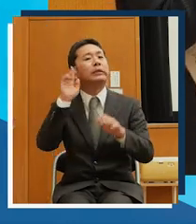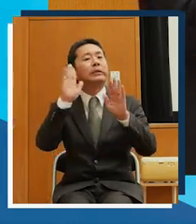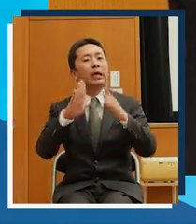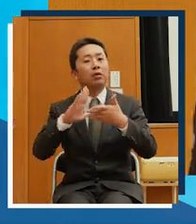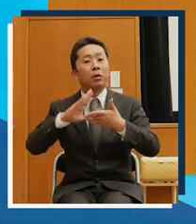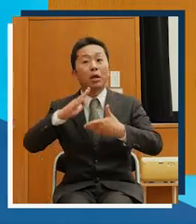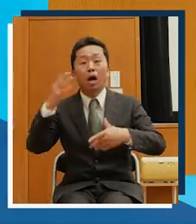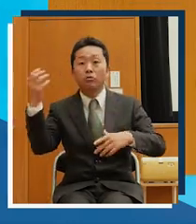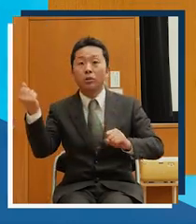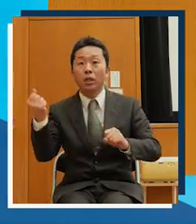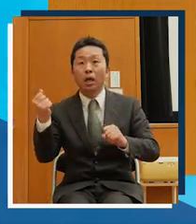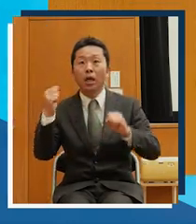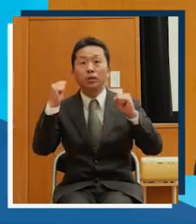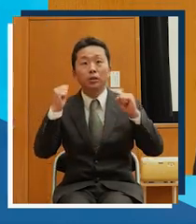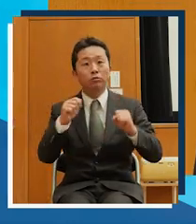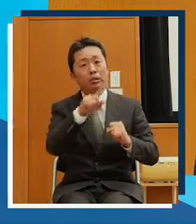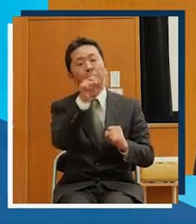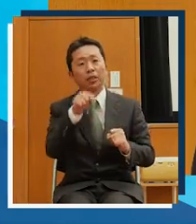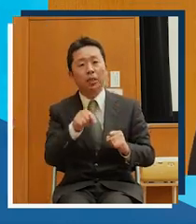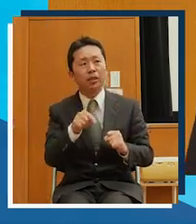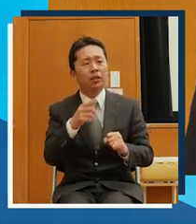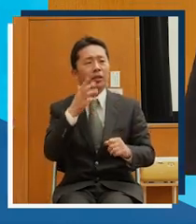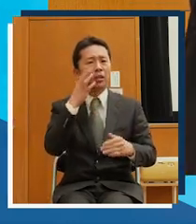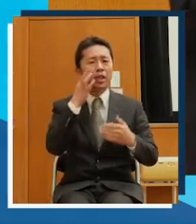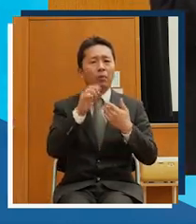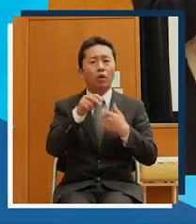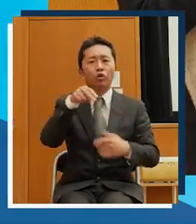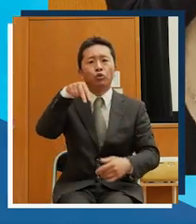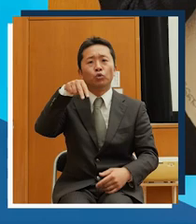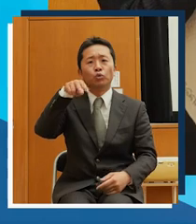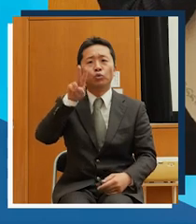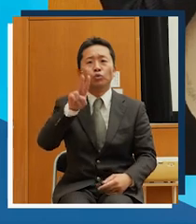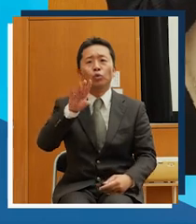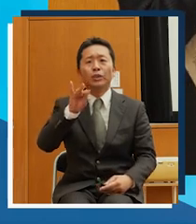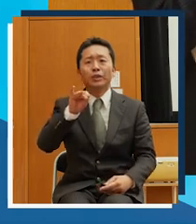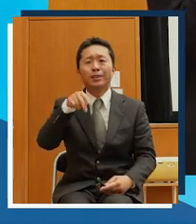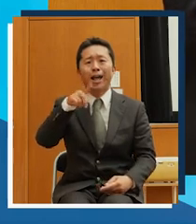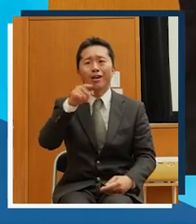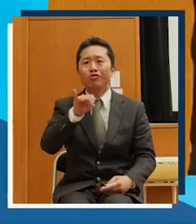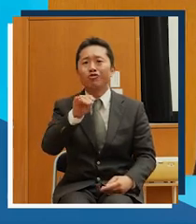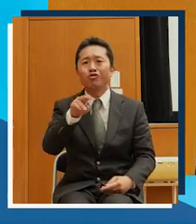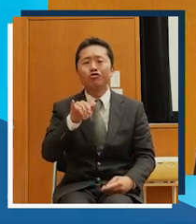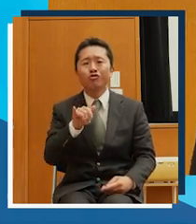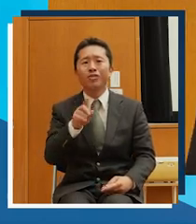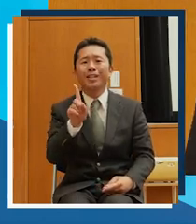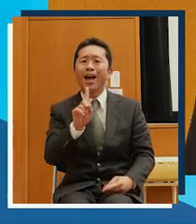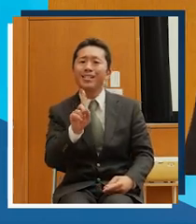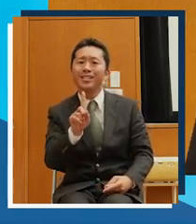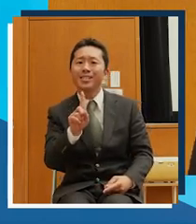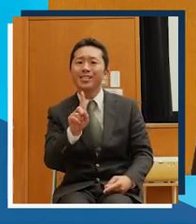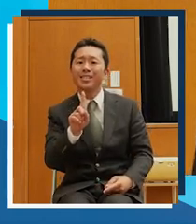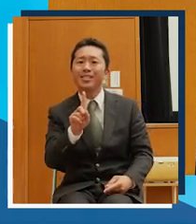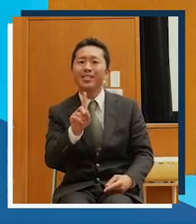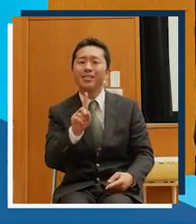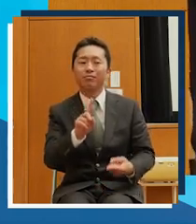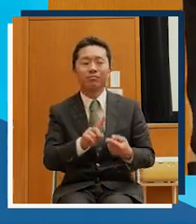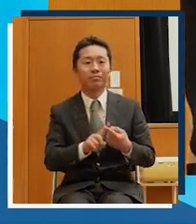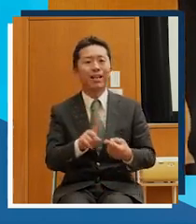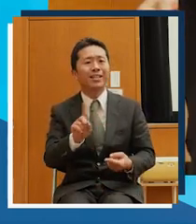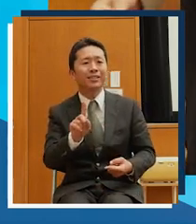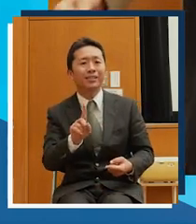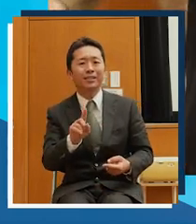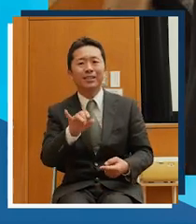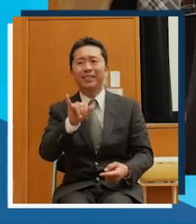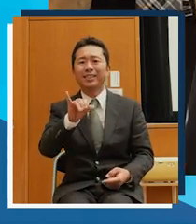さんだったりすると例えばうな中って言ったけどそれどういう意味とか知事が好きな食べ物野菜チャンプルって